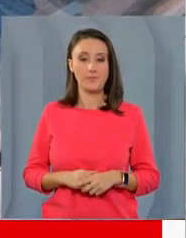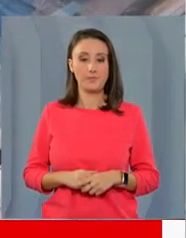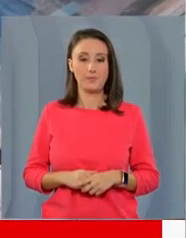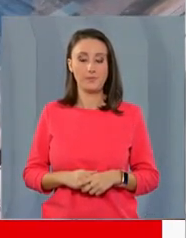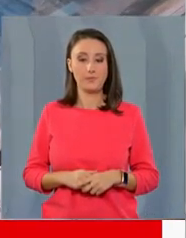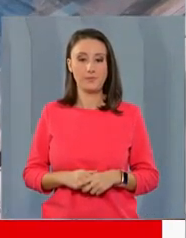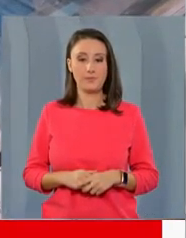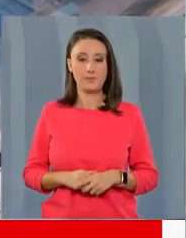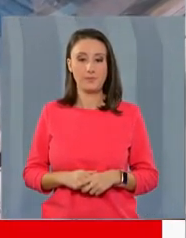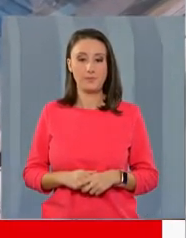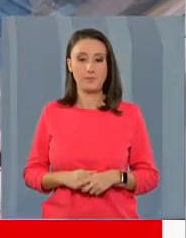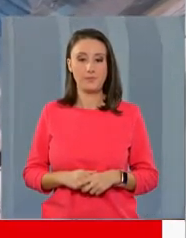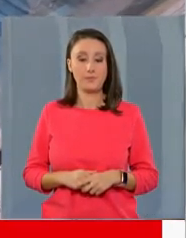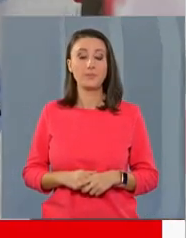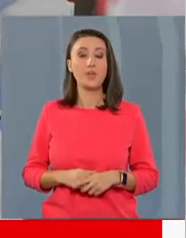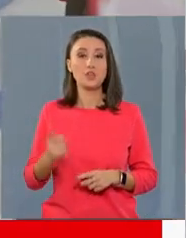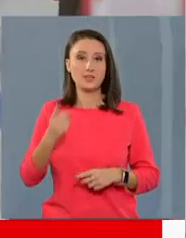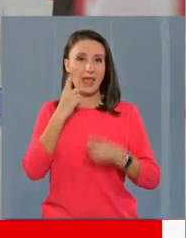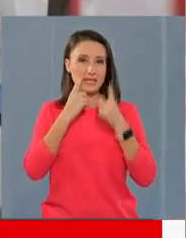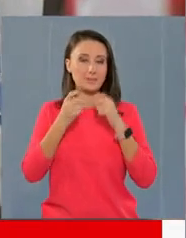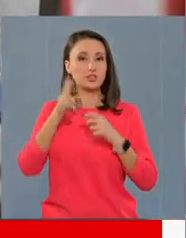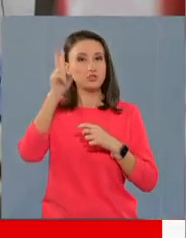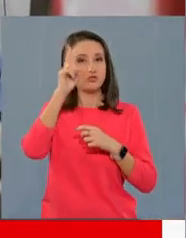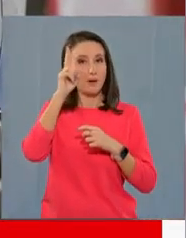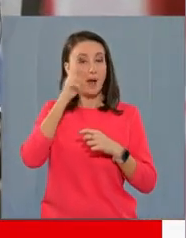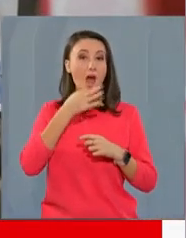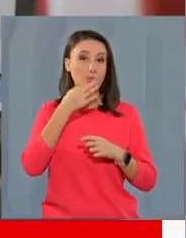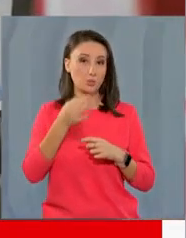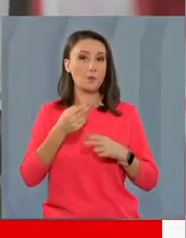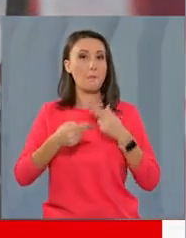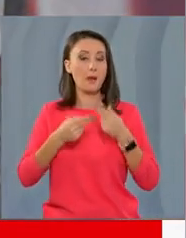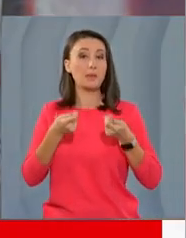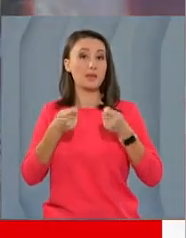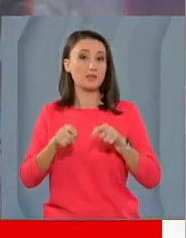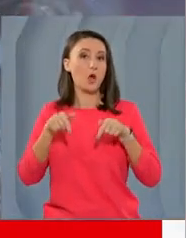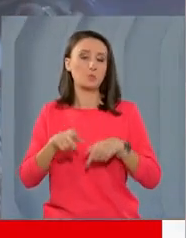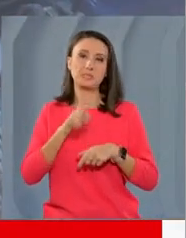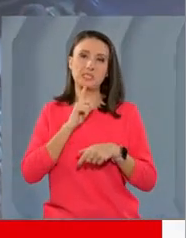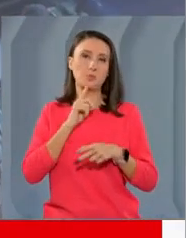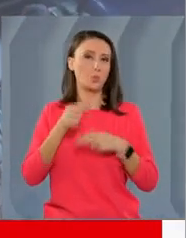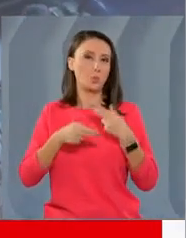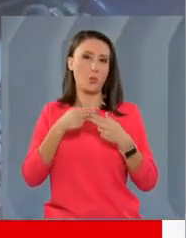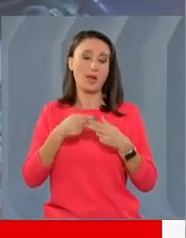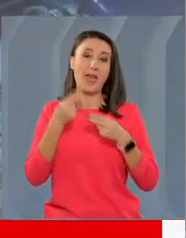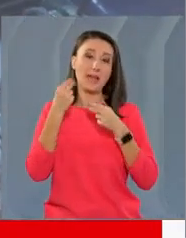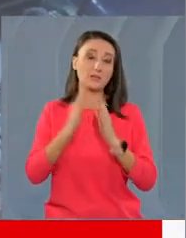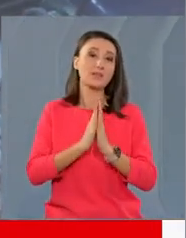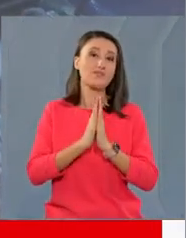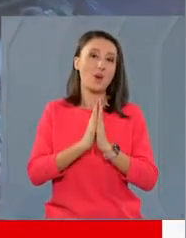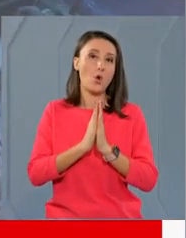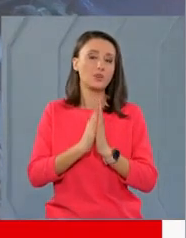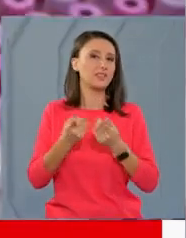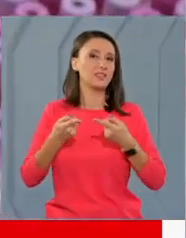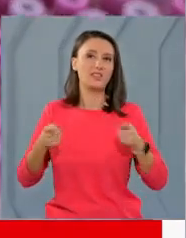în ultimele zile. A susținut că pandemia de COVID-19 s-a încheiat, acum e doar o boală endemică. Explicați-ne, vă rog